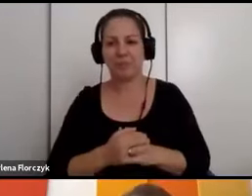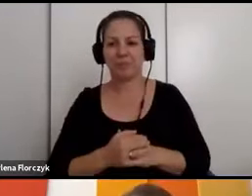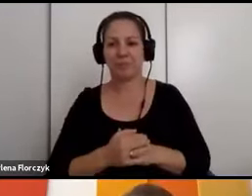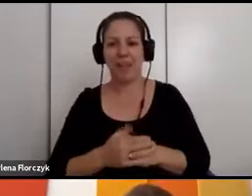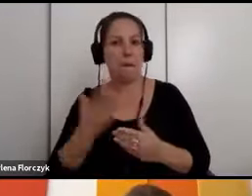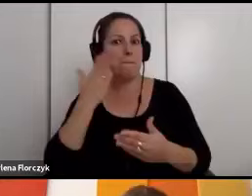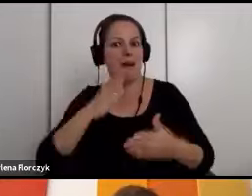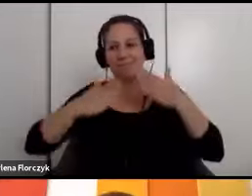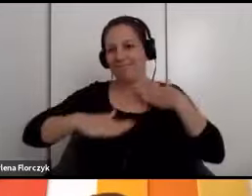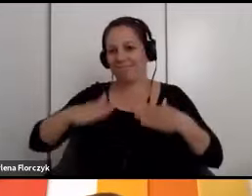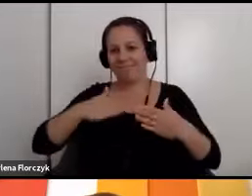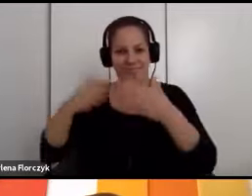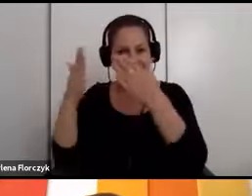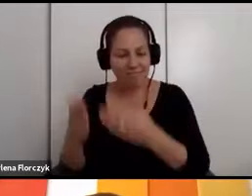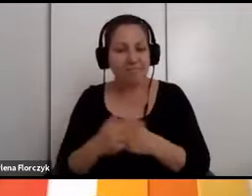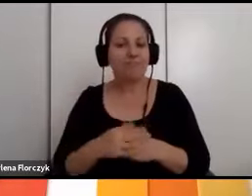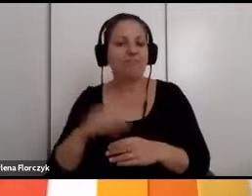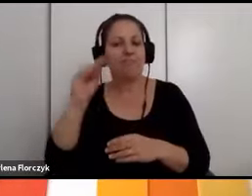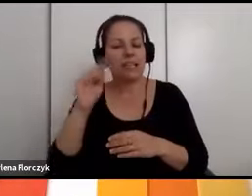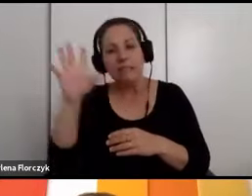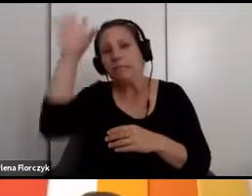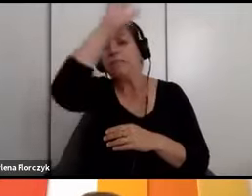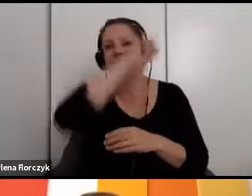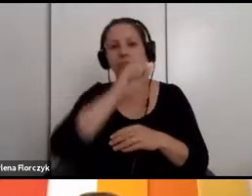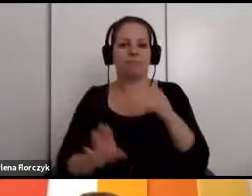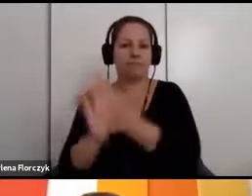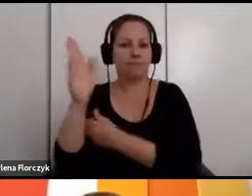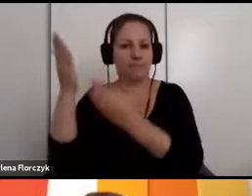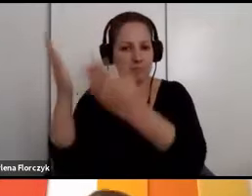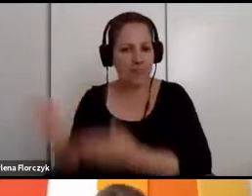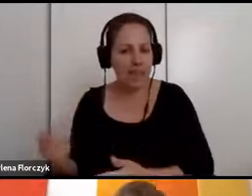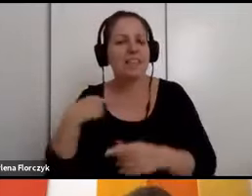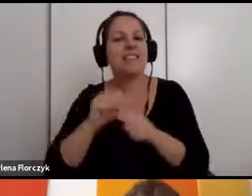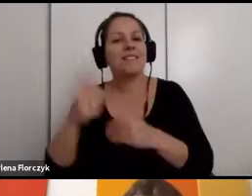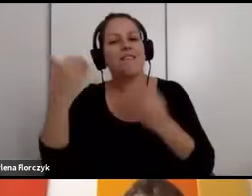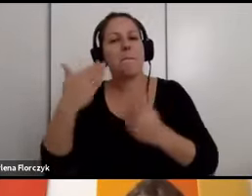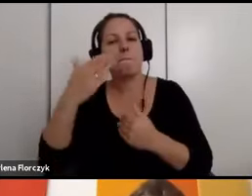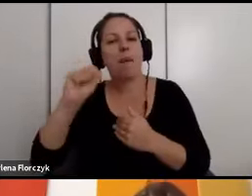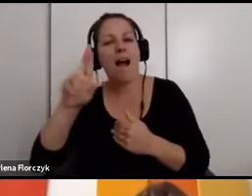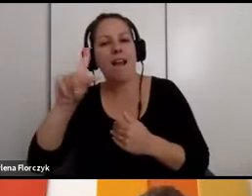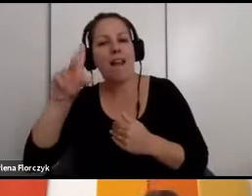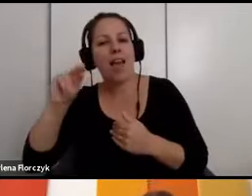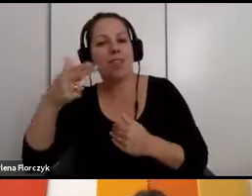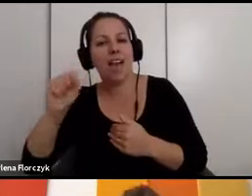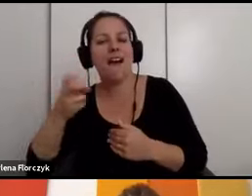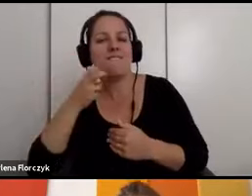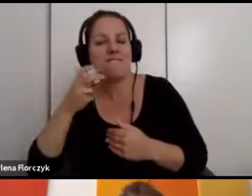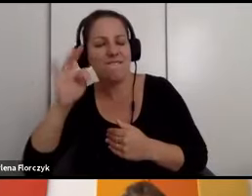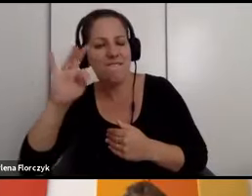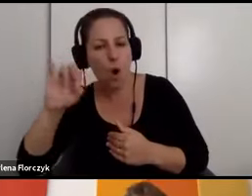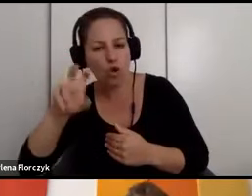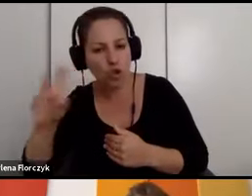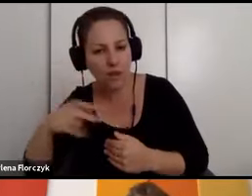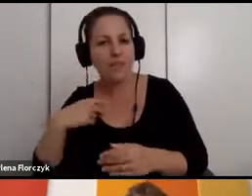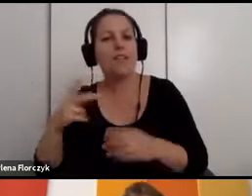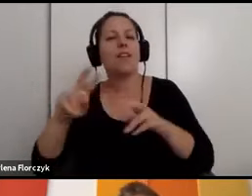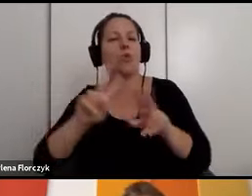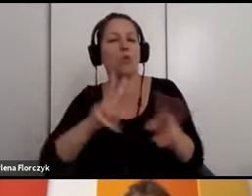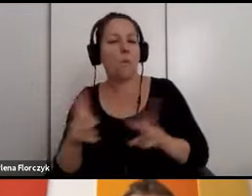Bardzo się cieszymy i jeszcze zapomniałyśmy przedstawić. Jest z nami Marlena Florczyk, która tłumaczy nasz